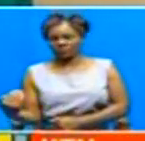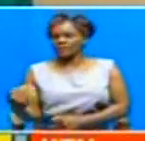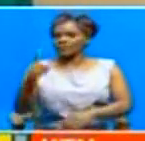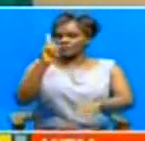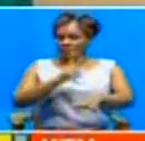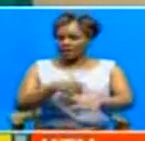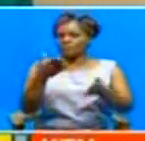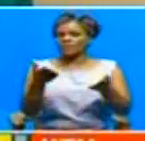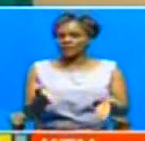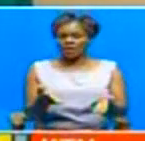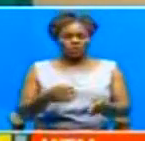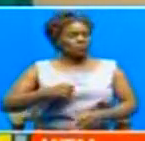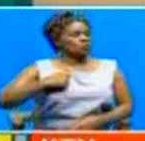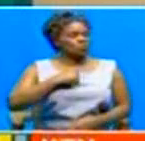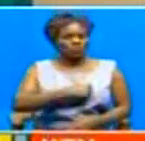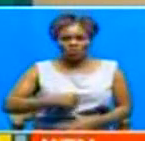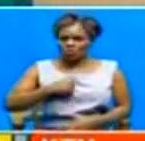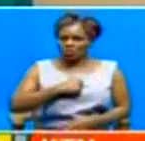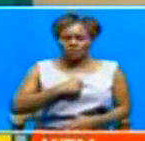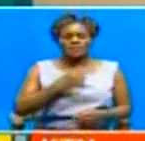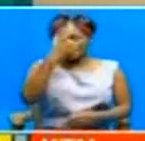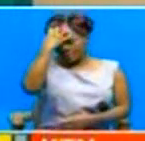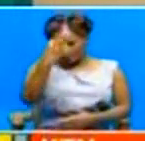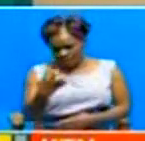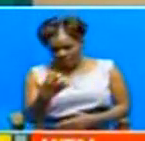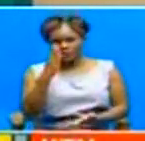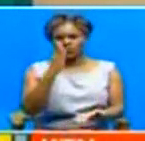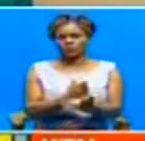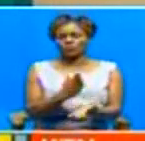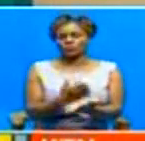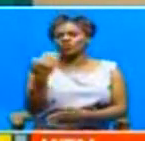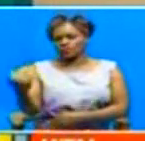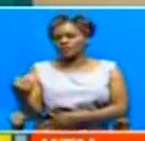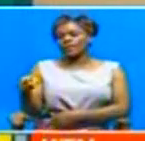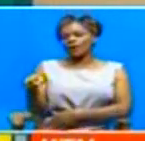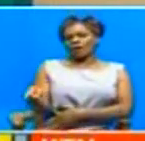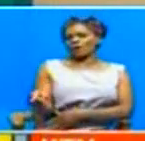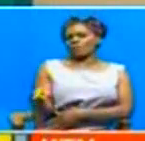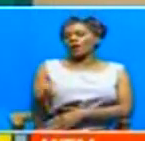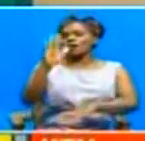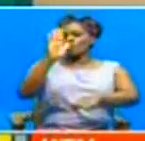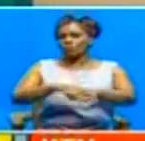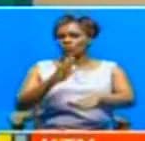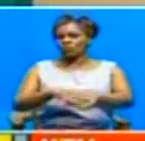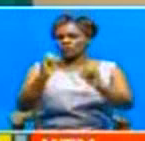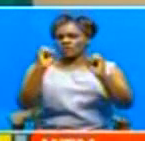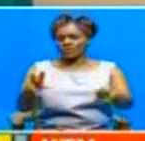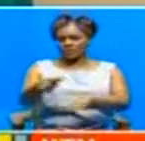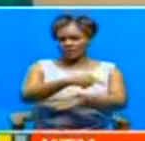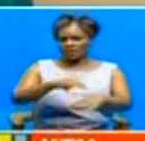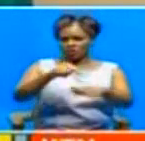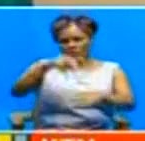at the moment, it is very unfortunate, it is very unfair for these students, it is very unfair, and the national